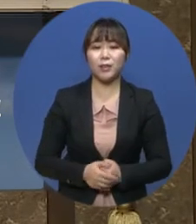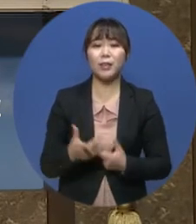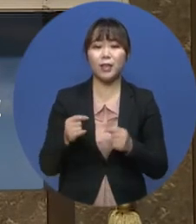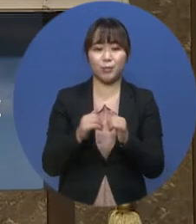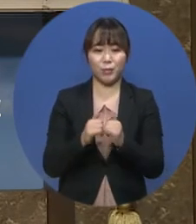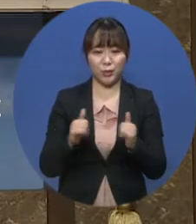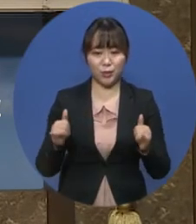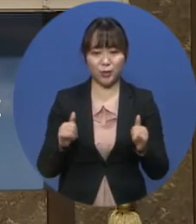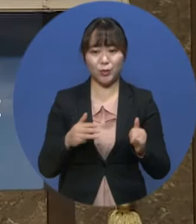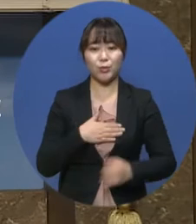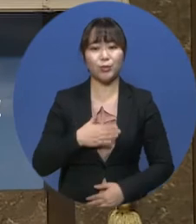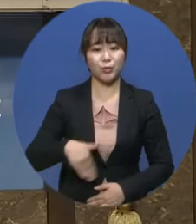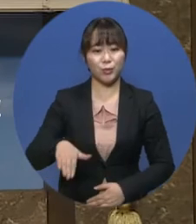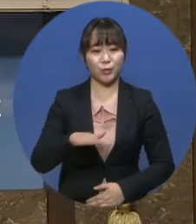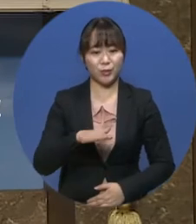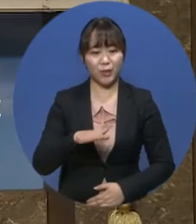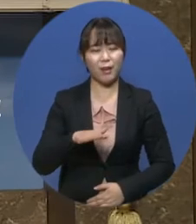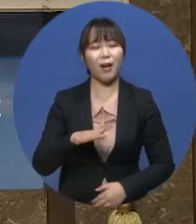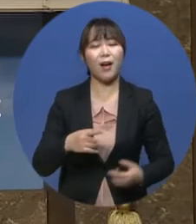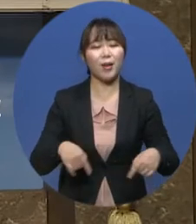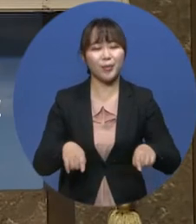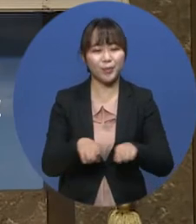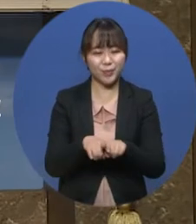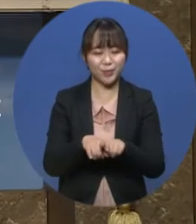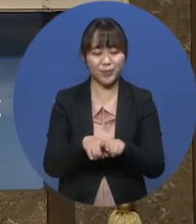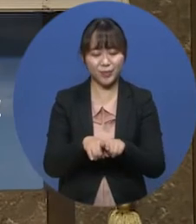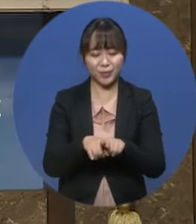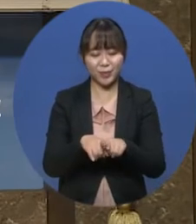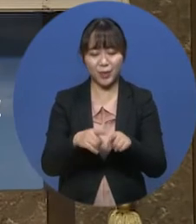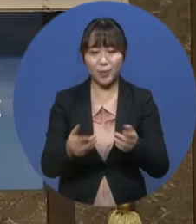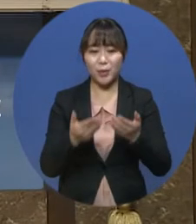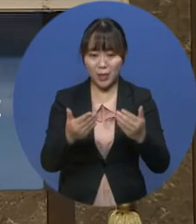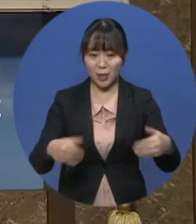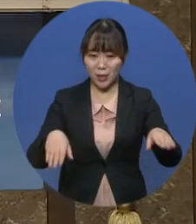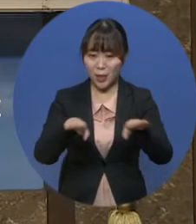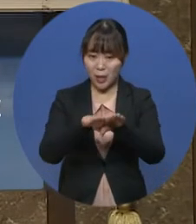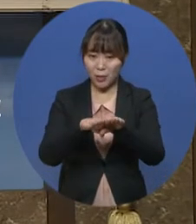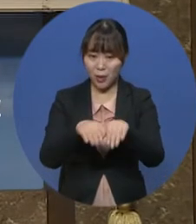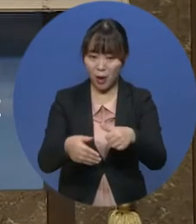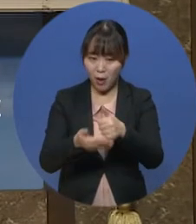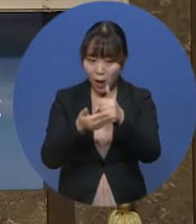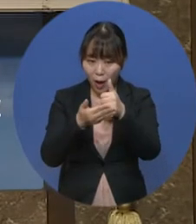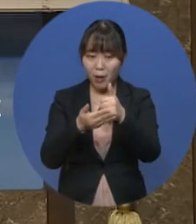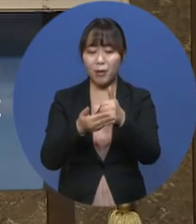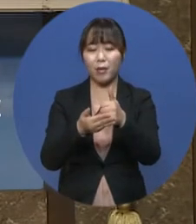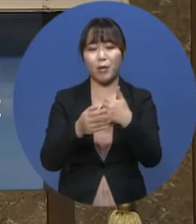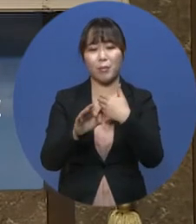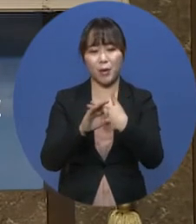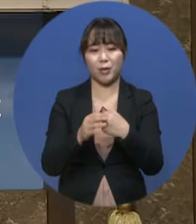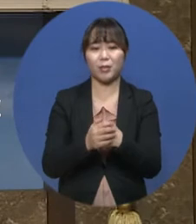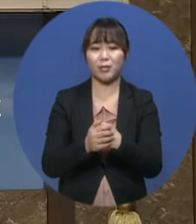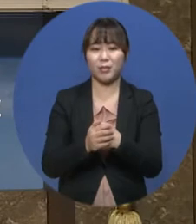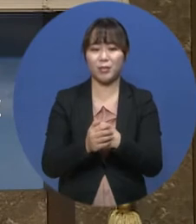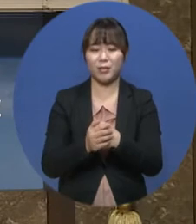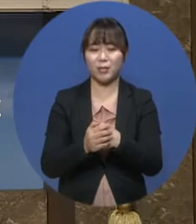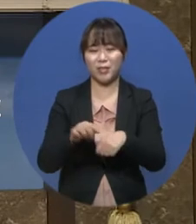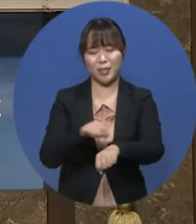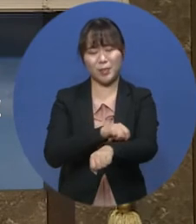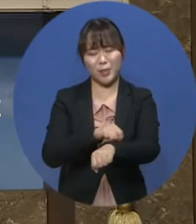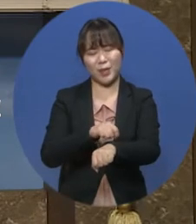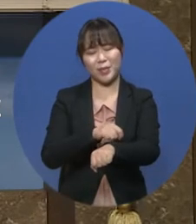분들도 같이 이제 에 취재를 받으면 봉사 기관으로부터 추대를 받으면 4 이제